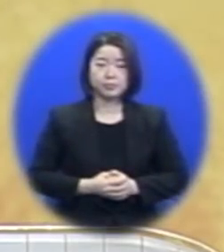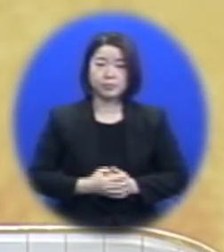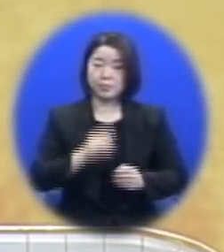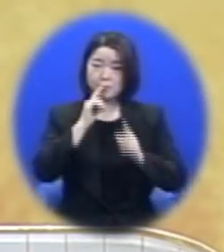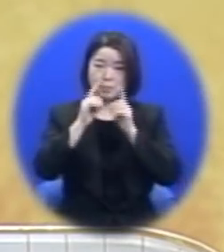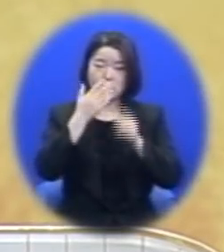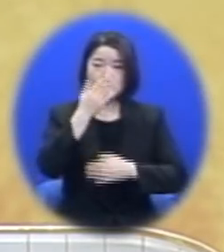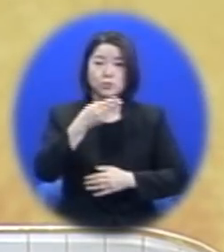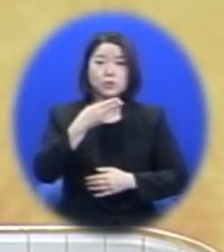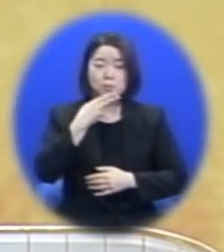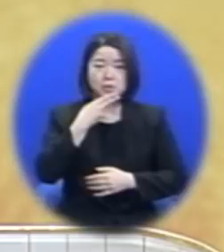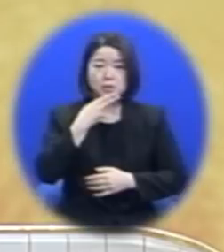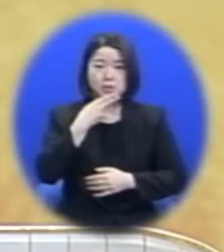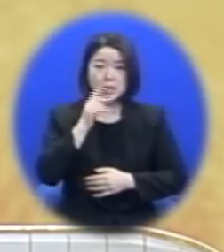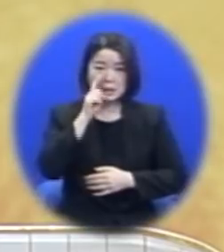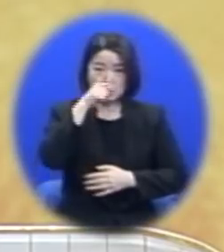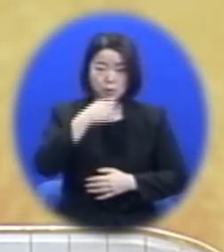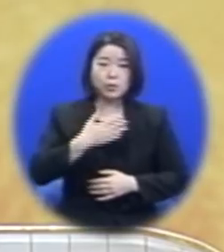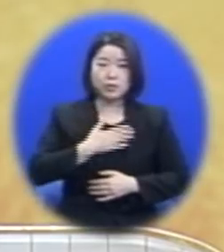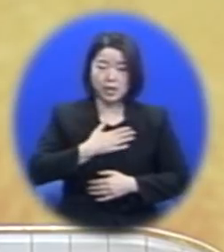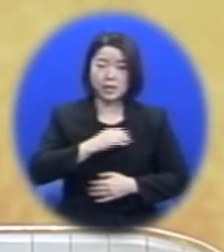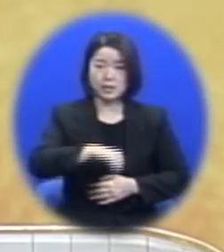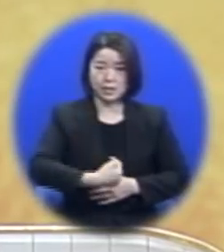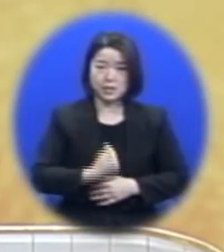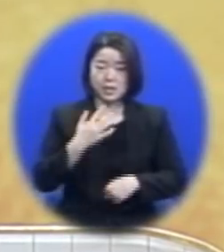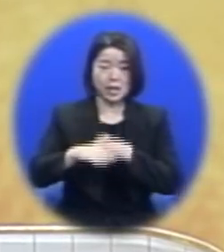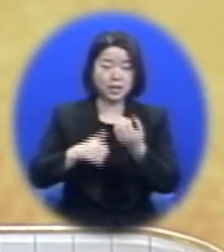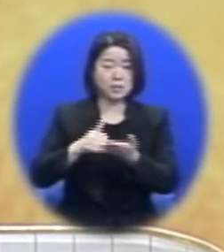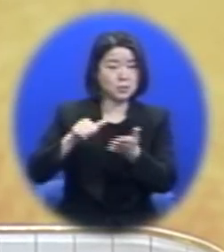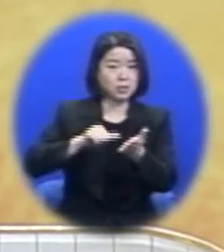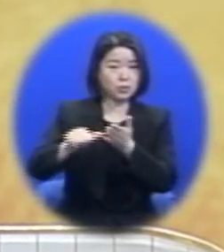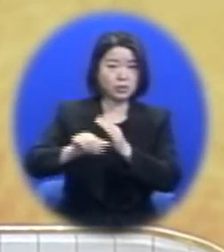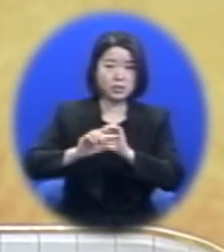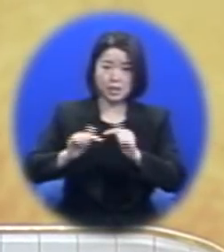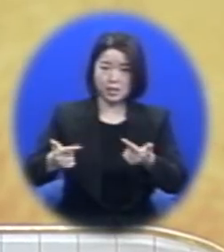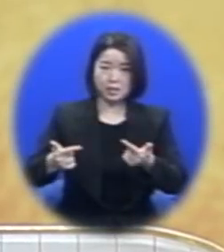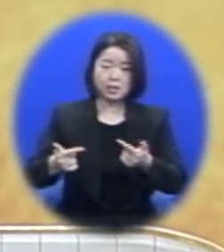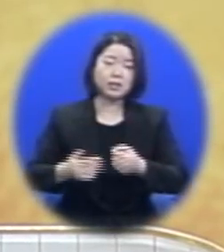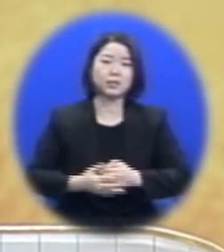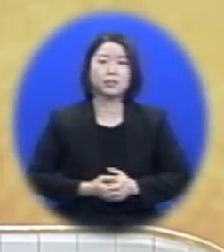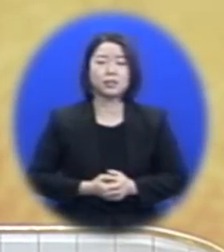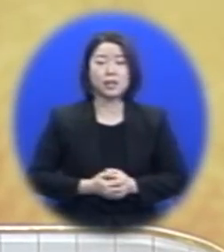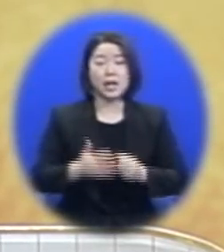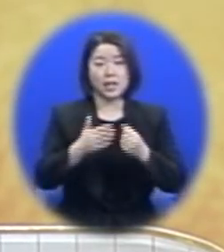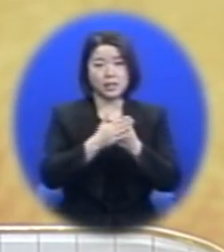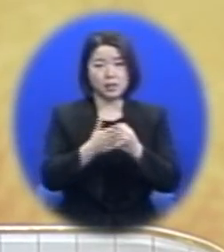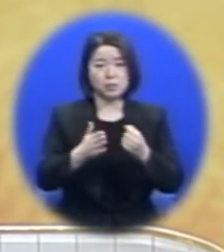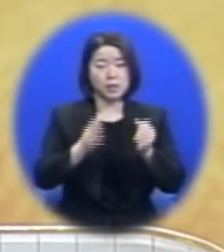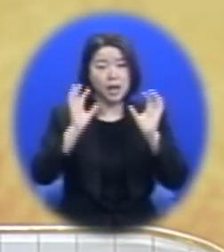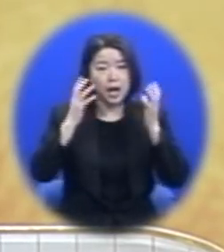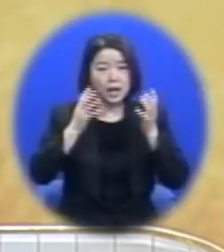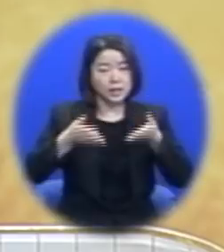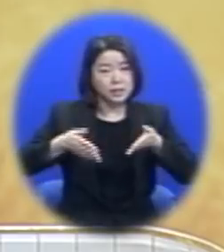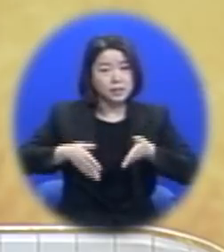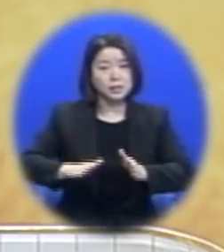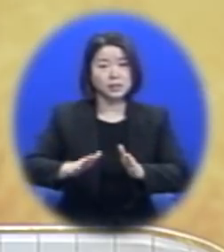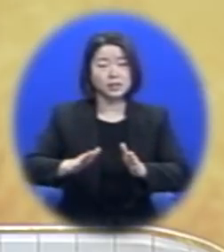말할 수 없이 더러운 나 자신을 하나님은 지워버리지 않으셨다. 그래서 아이를